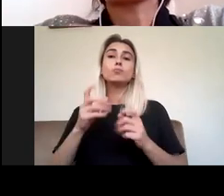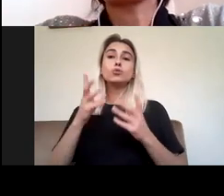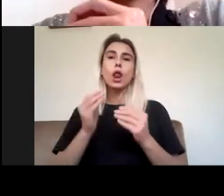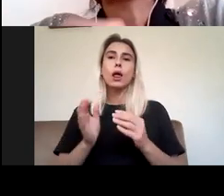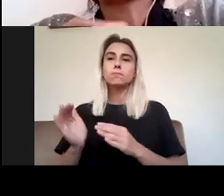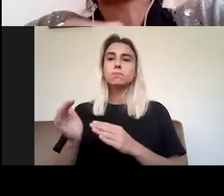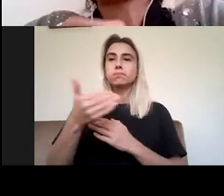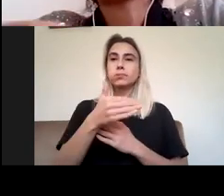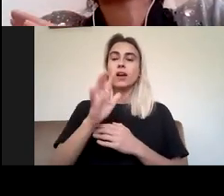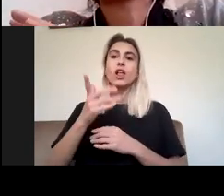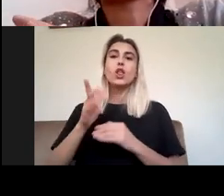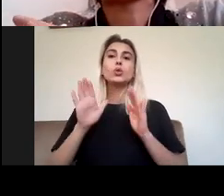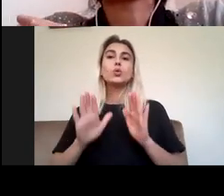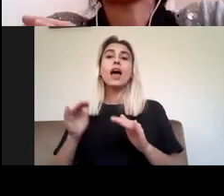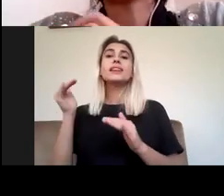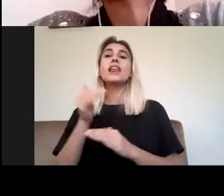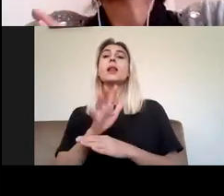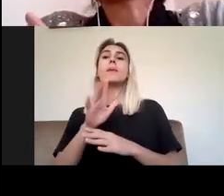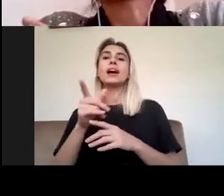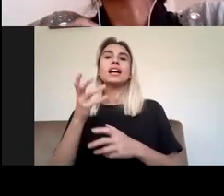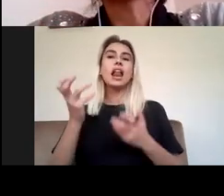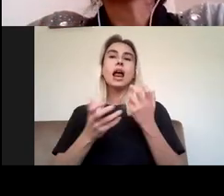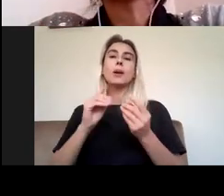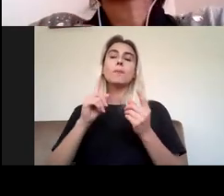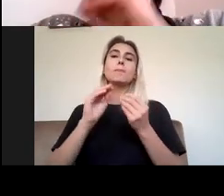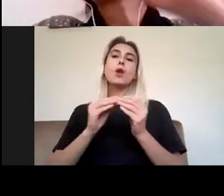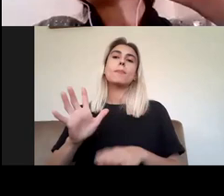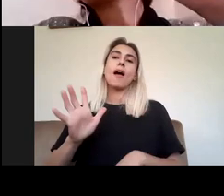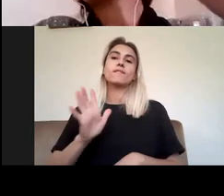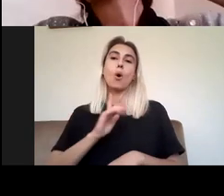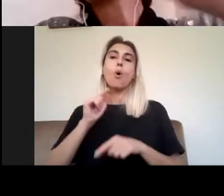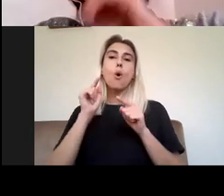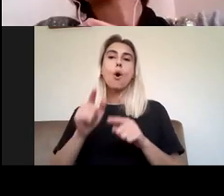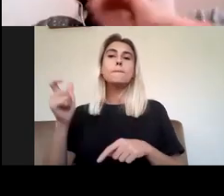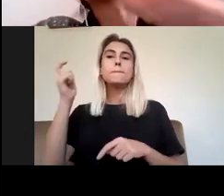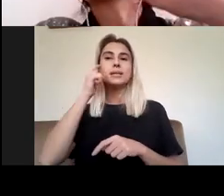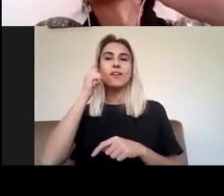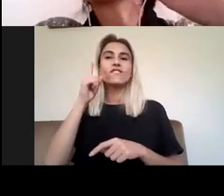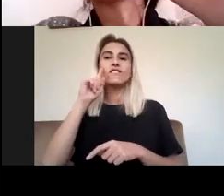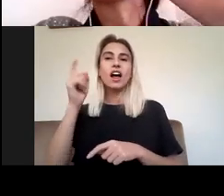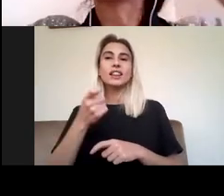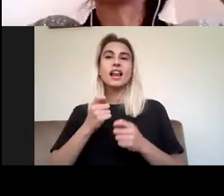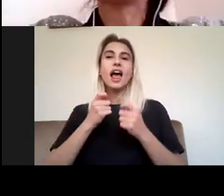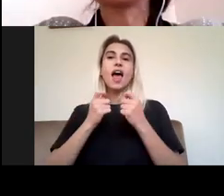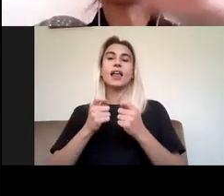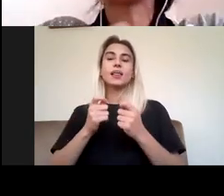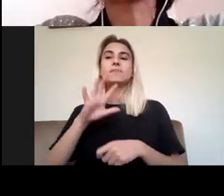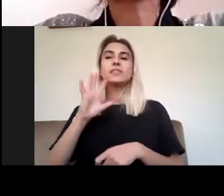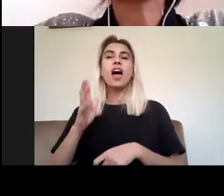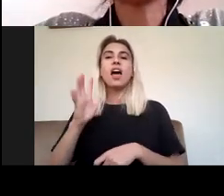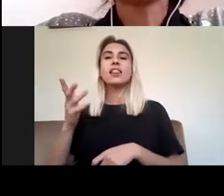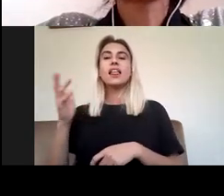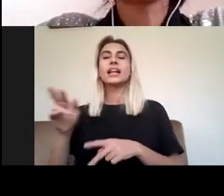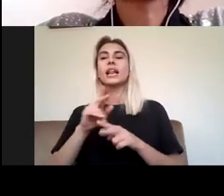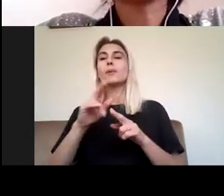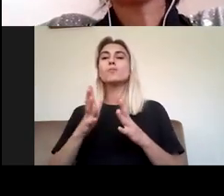ya da şoförün durağa doğru yanaşmamasından kaynaklanan bir problem var. O da işte bilinçlendirme, farkındalık eğitimleri ya da gibi bir sürü